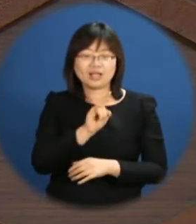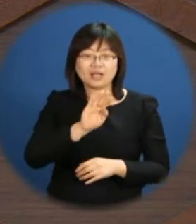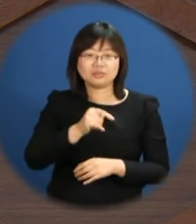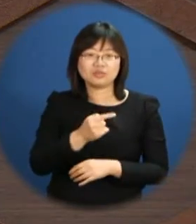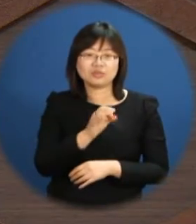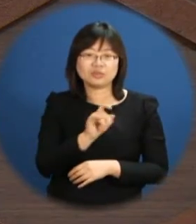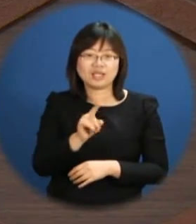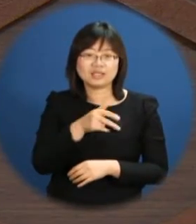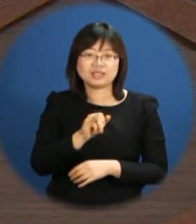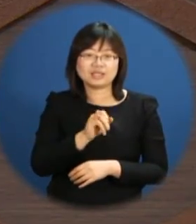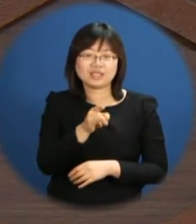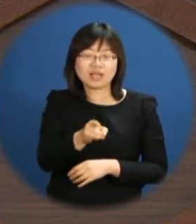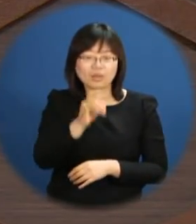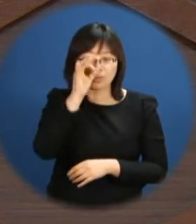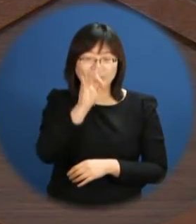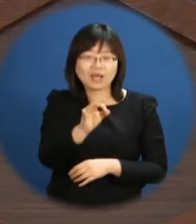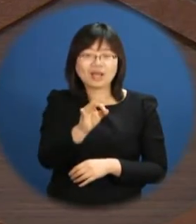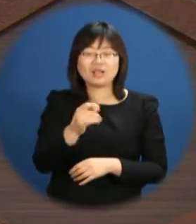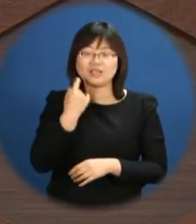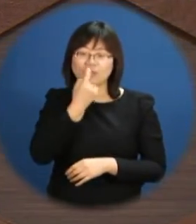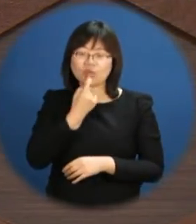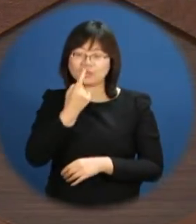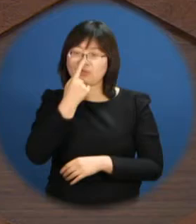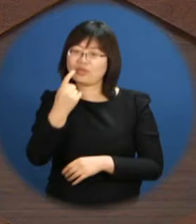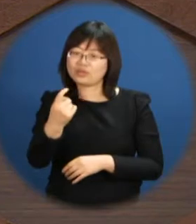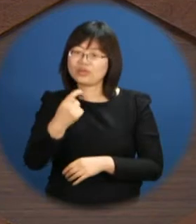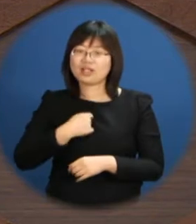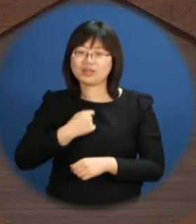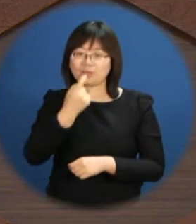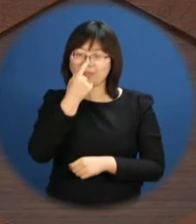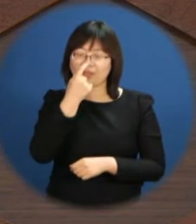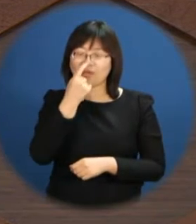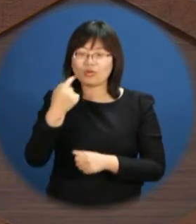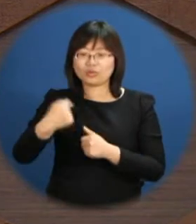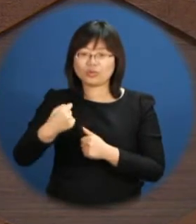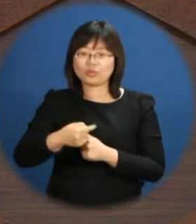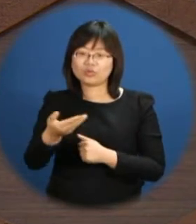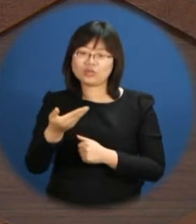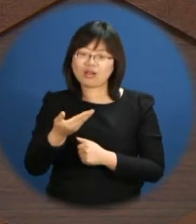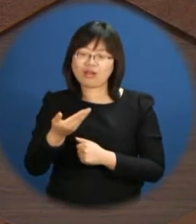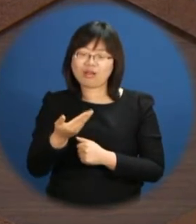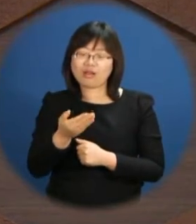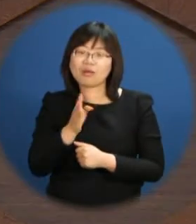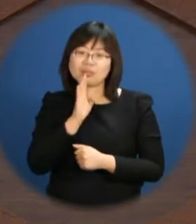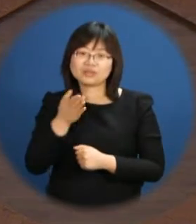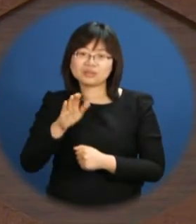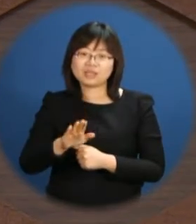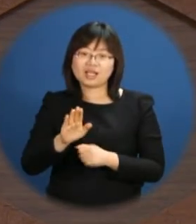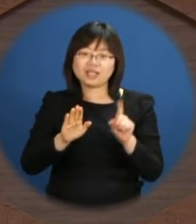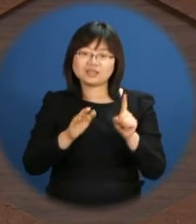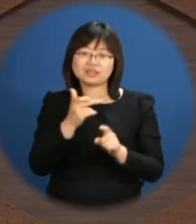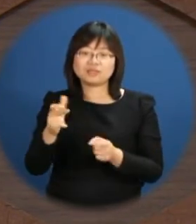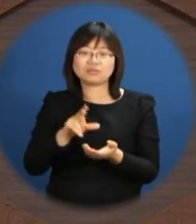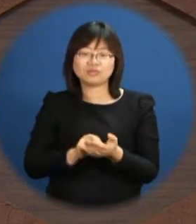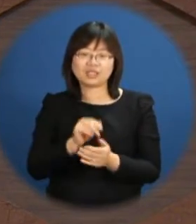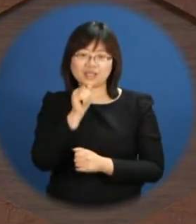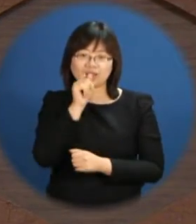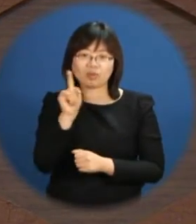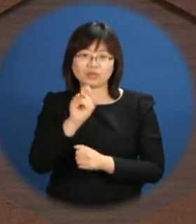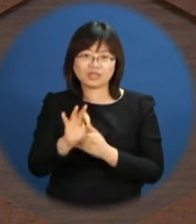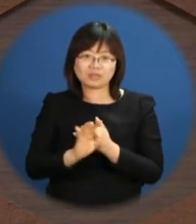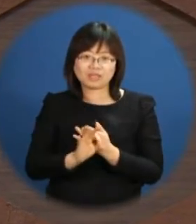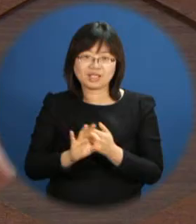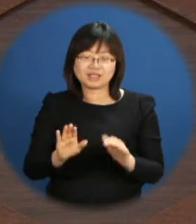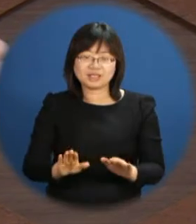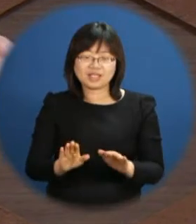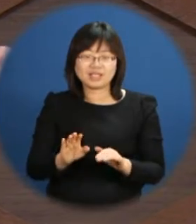a 이론이 멋있고 자기도 그걸 배우면서 교육받아 찜한 한가지 큰 문제가 있었습니다 뭐냐면